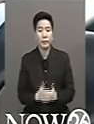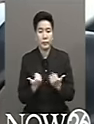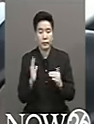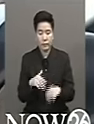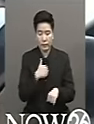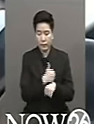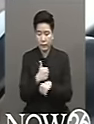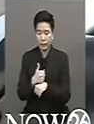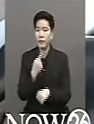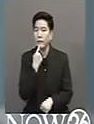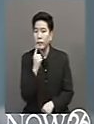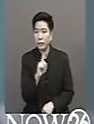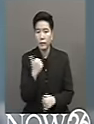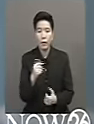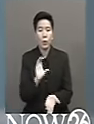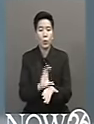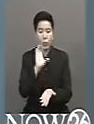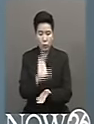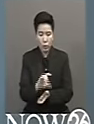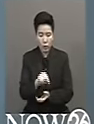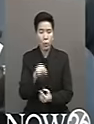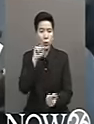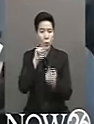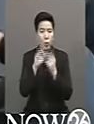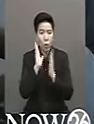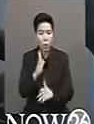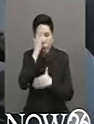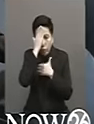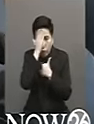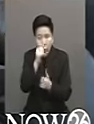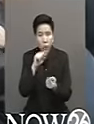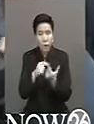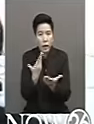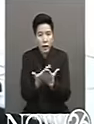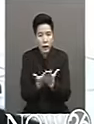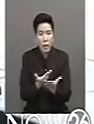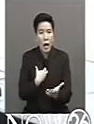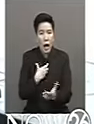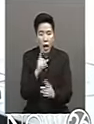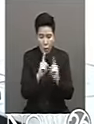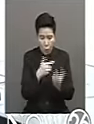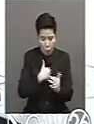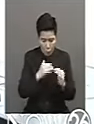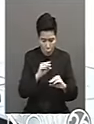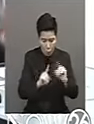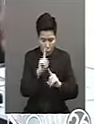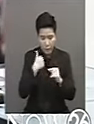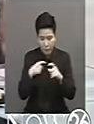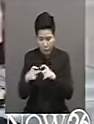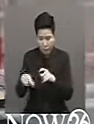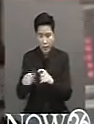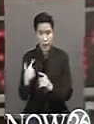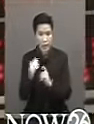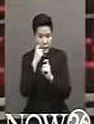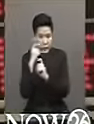บริหารอดีนกล่าวว่ากองทุนนี้เหมาะสำหรับผู้ต้องการแสวงหาผลตอบแทนค่อนข้างสูงโดยมีพันธบัตรเป็นตัว